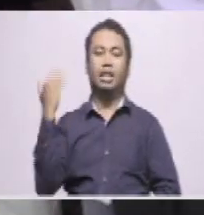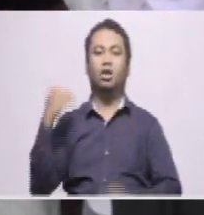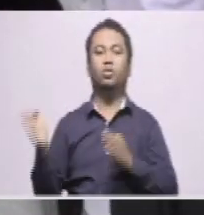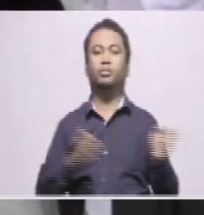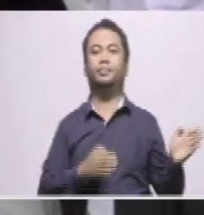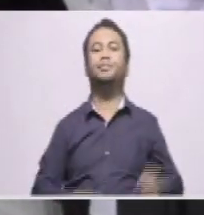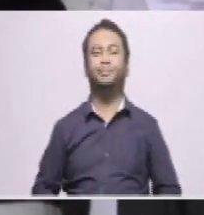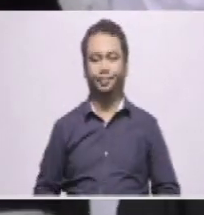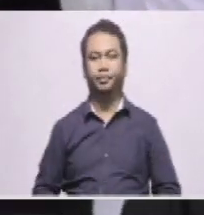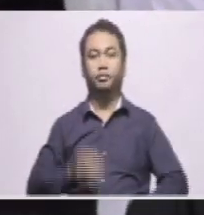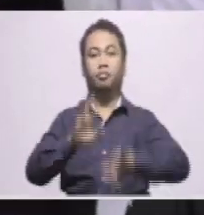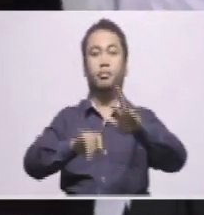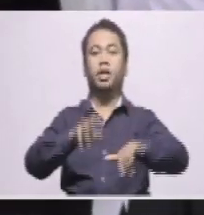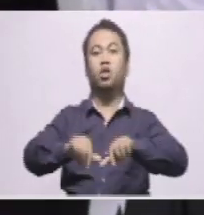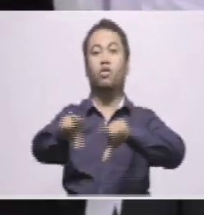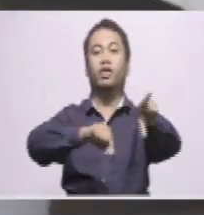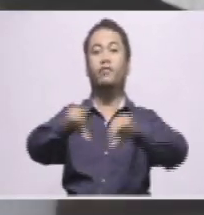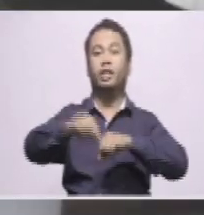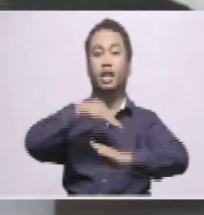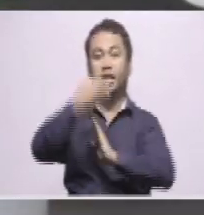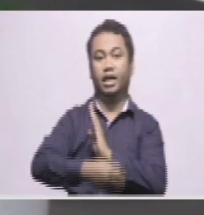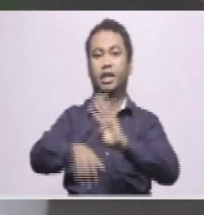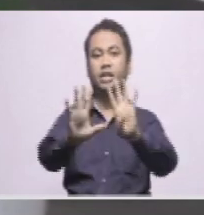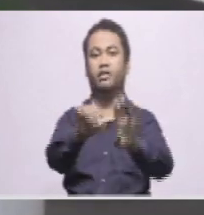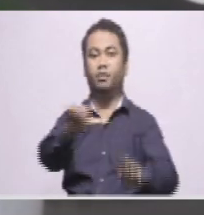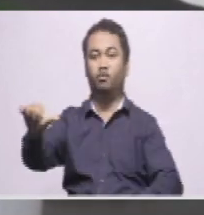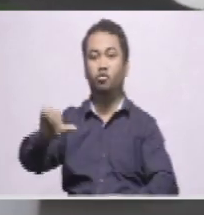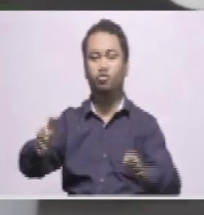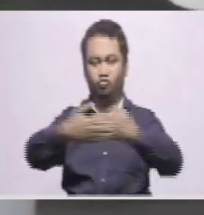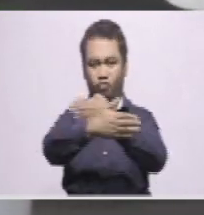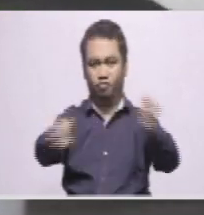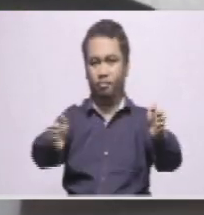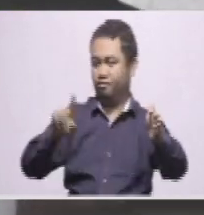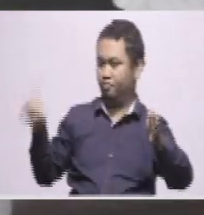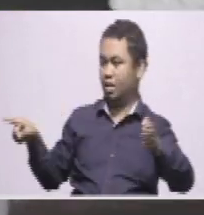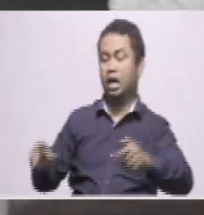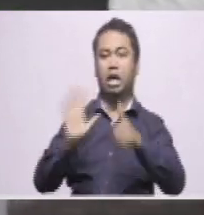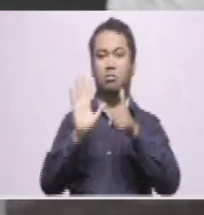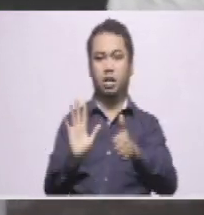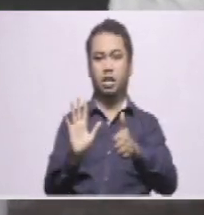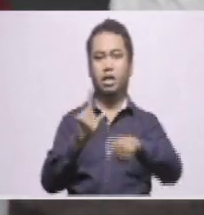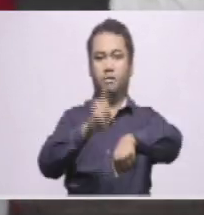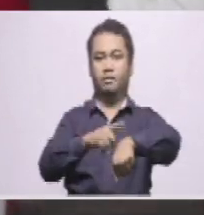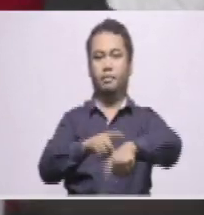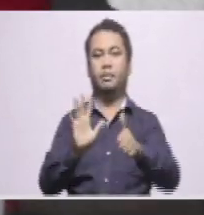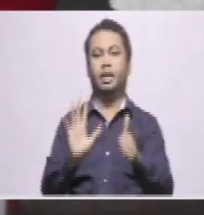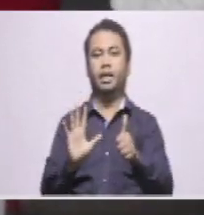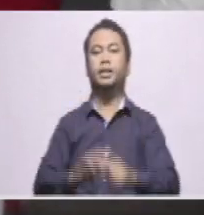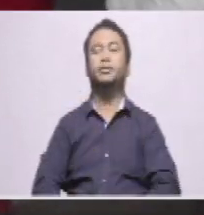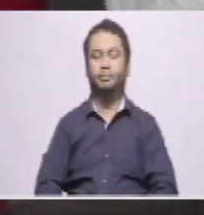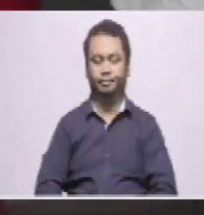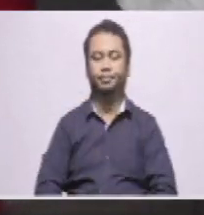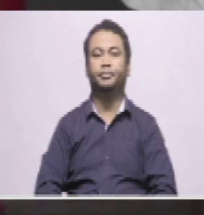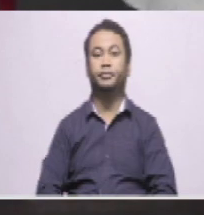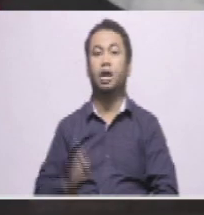nisokatra ara-potoana avokoa ny birao fandatsam-bato misy 50 teto amin'ny kominina urbaine Port Berger tamin'ny 6 ora maraina teo